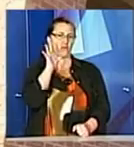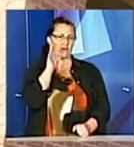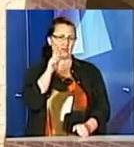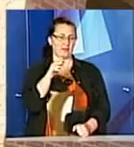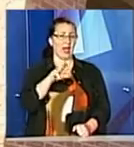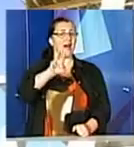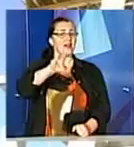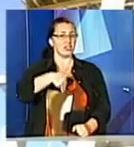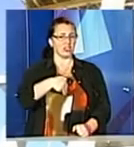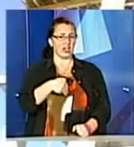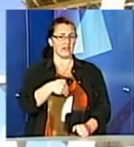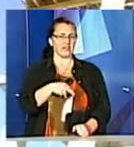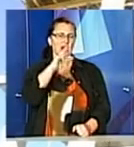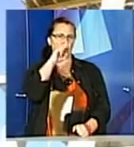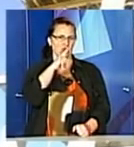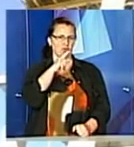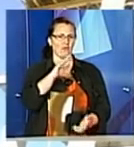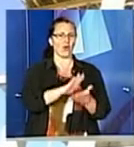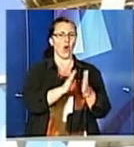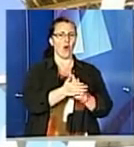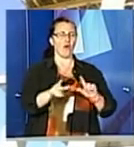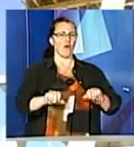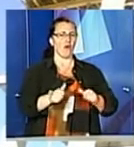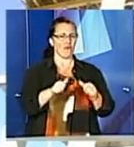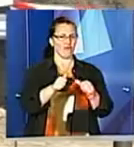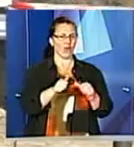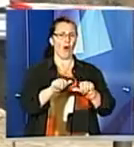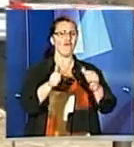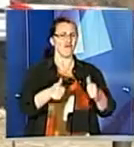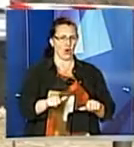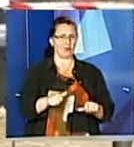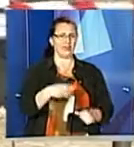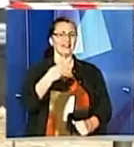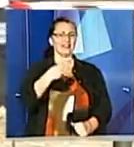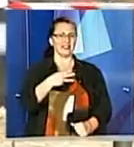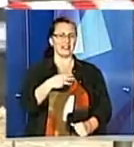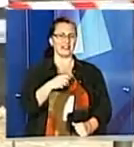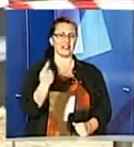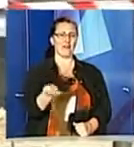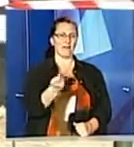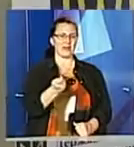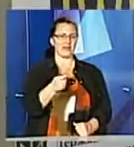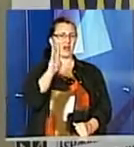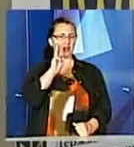Нагадаємо, штраф за неналежно оформлені трудові відносини – 30 розмірів мінімальної заробітної плати.